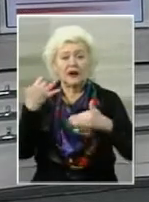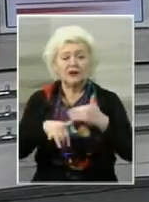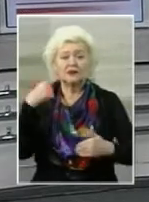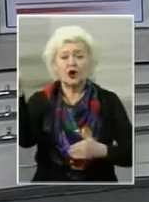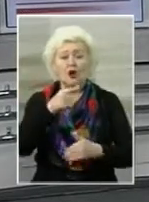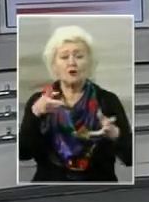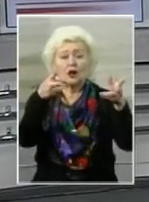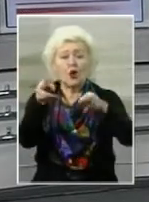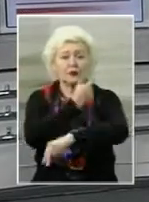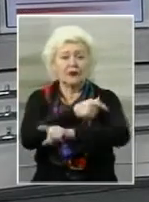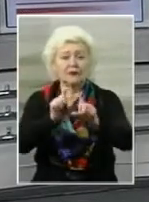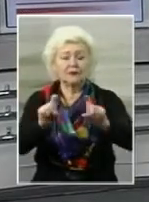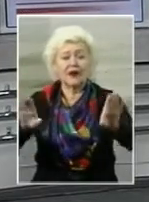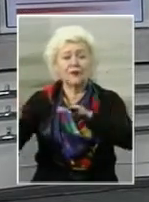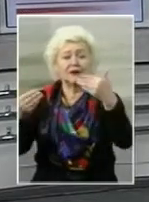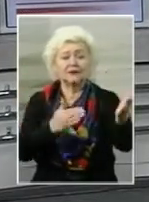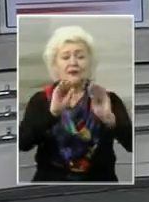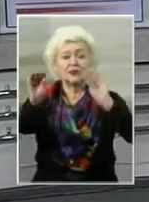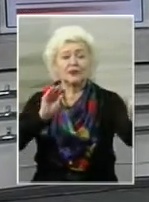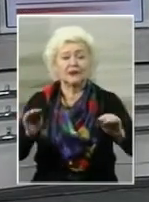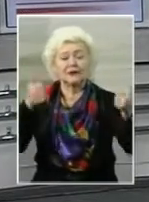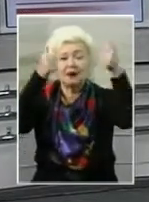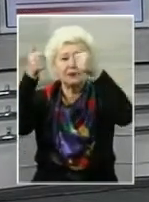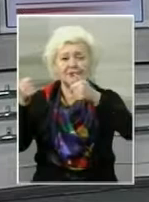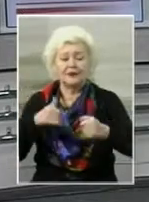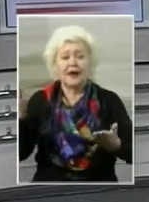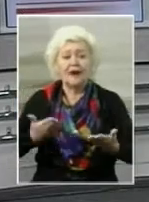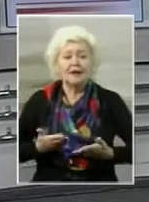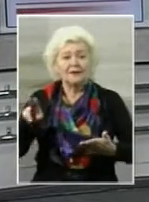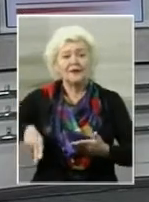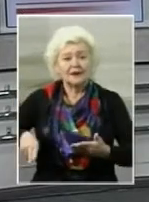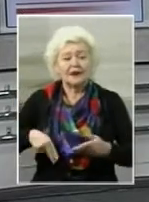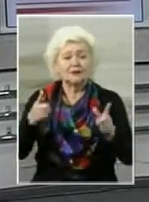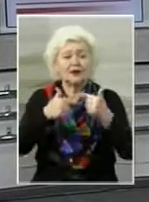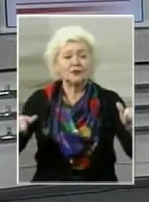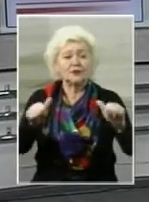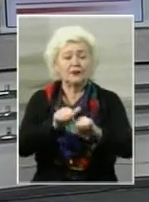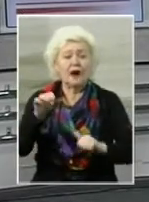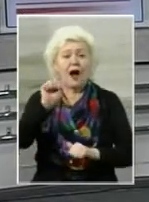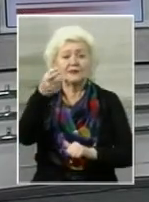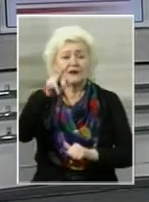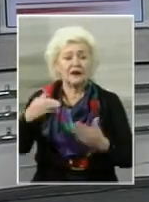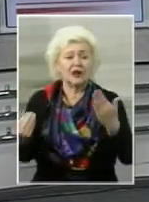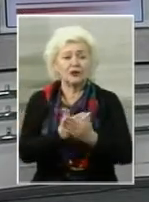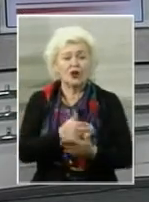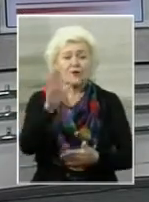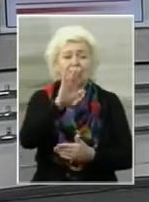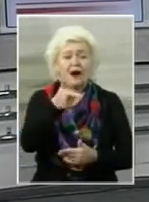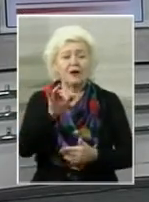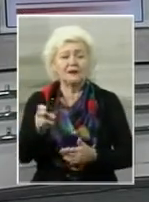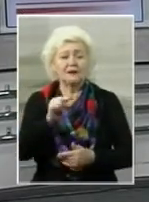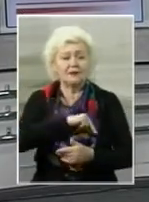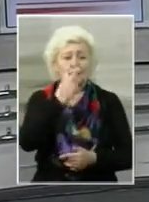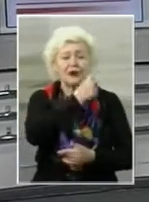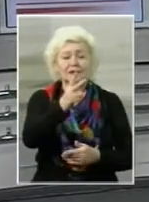обласного онкодиспансеру презентували виставку світлин директора біосферного заповідника «Асканія Нова» Віктора Гавриленка.